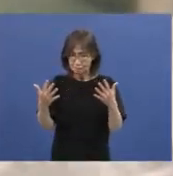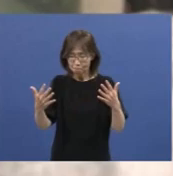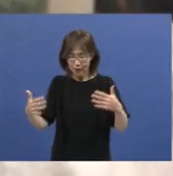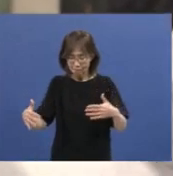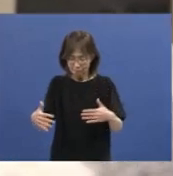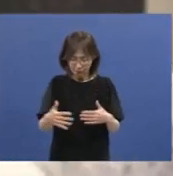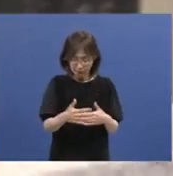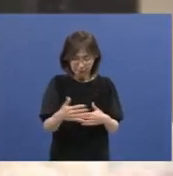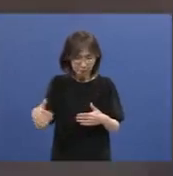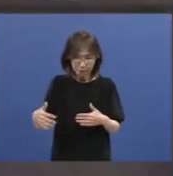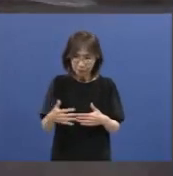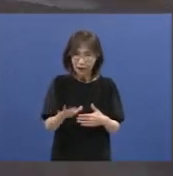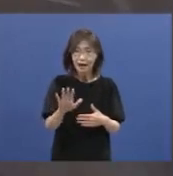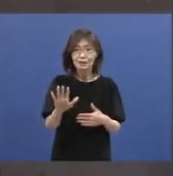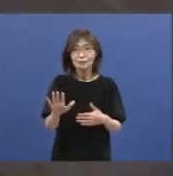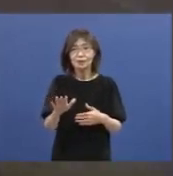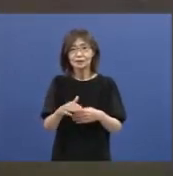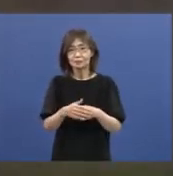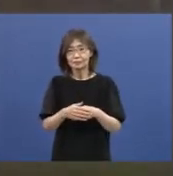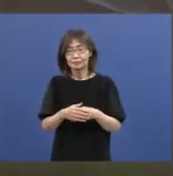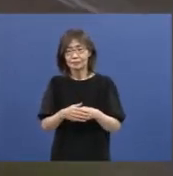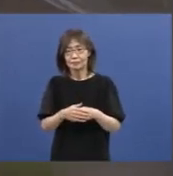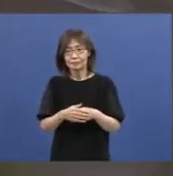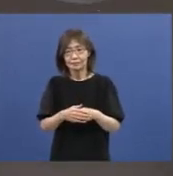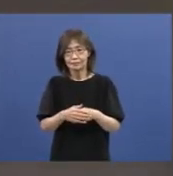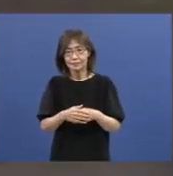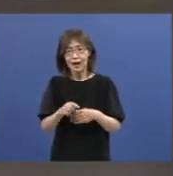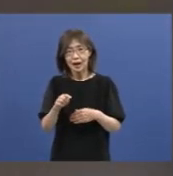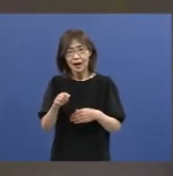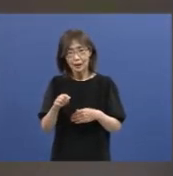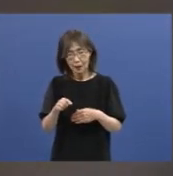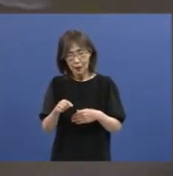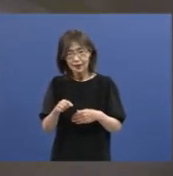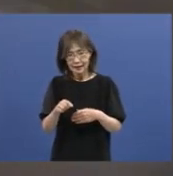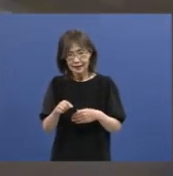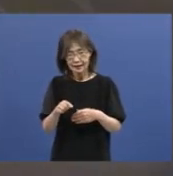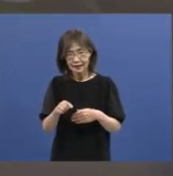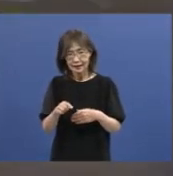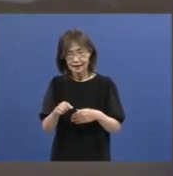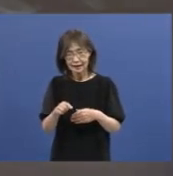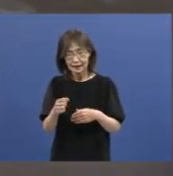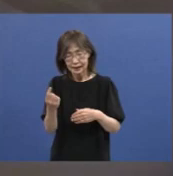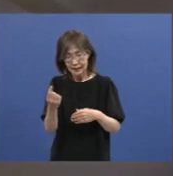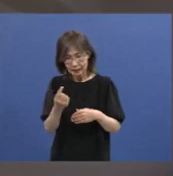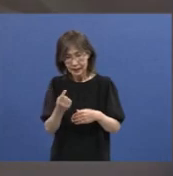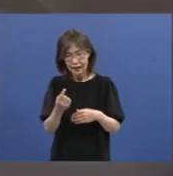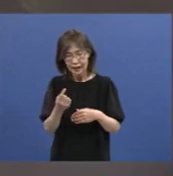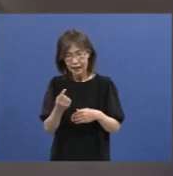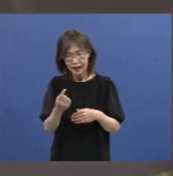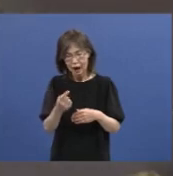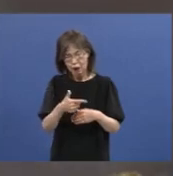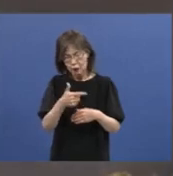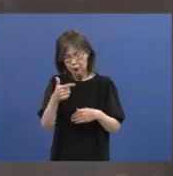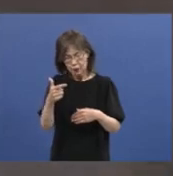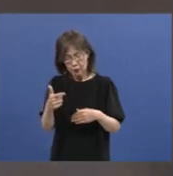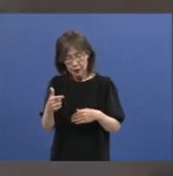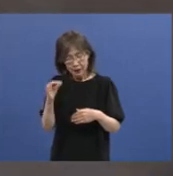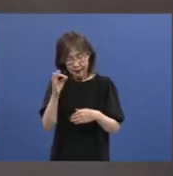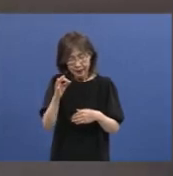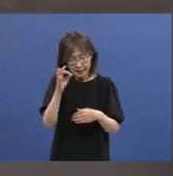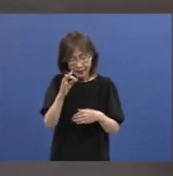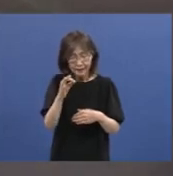登る時期です。ここに登ってきてね、じっくり魚道を観察してほしいです